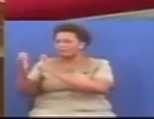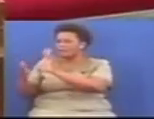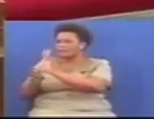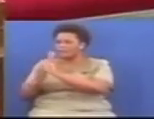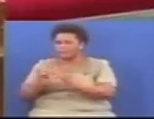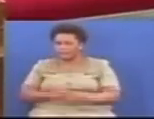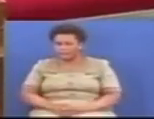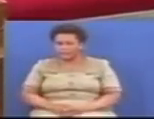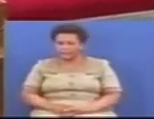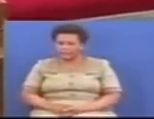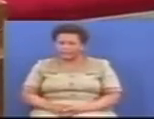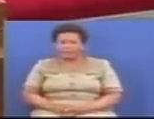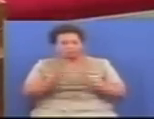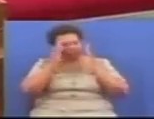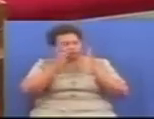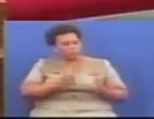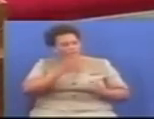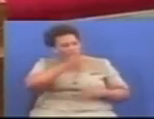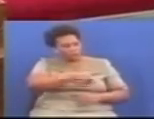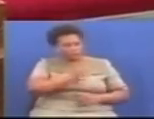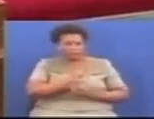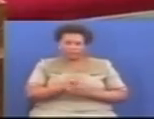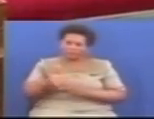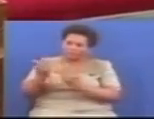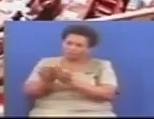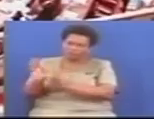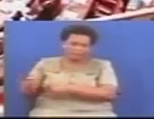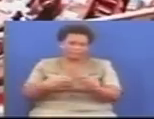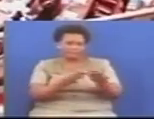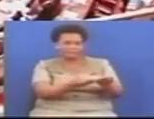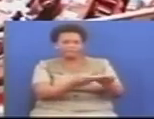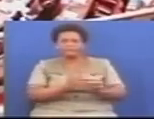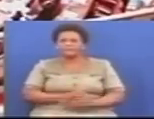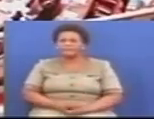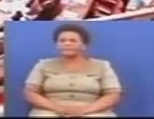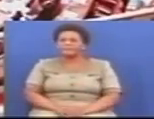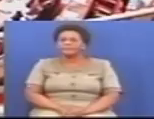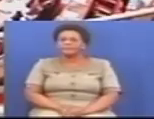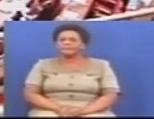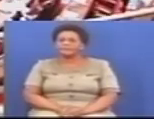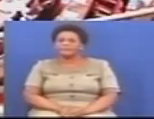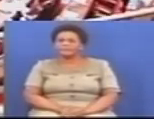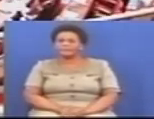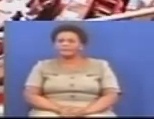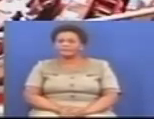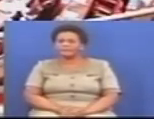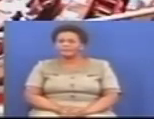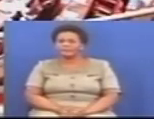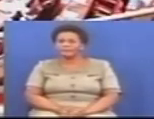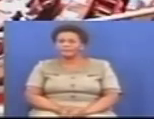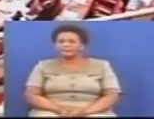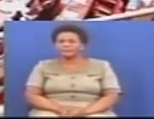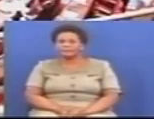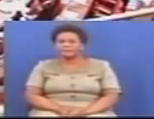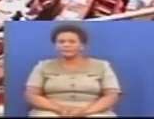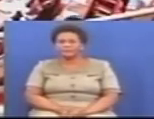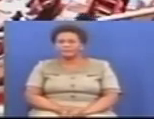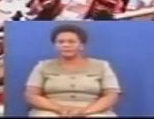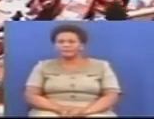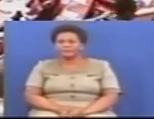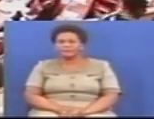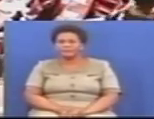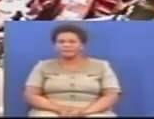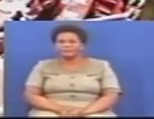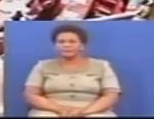2018-2019. Mheshimiwa Spika, naomba kuwasilisha. Asante sana kwa mawasilisho hayo, Mheshimiwa Naibu Waziri Fedha na